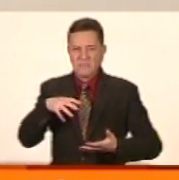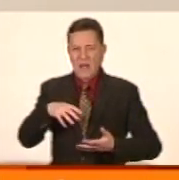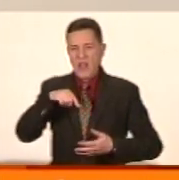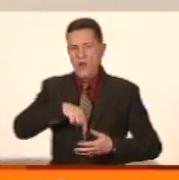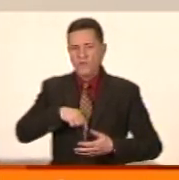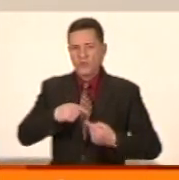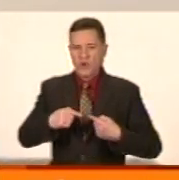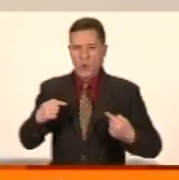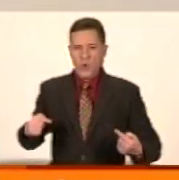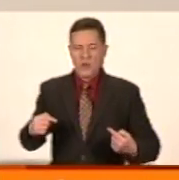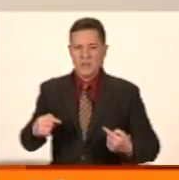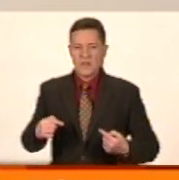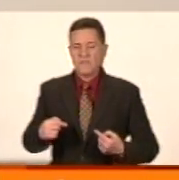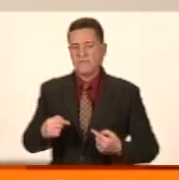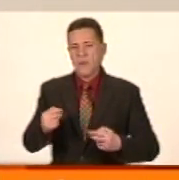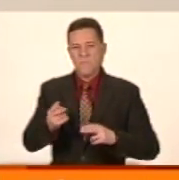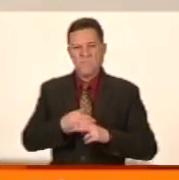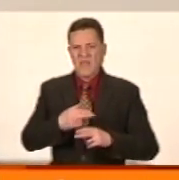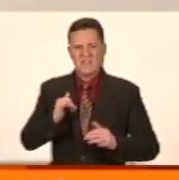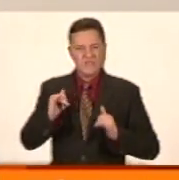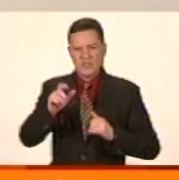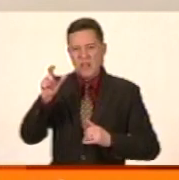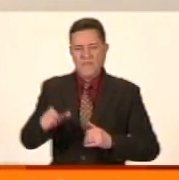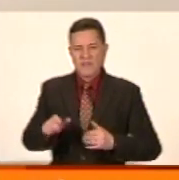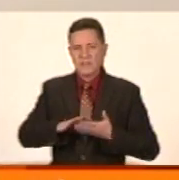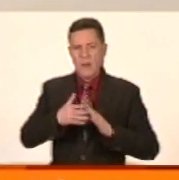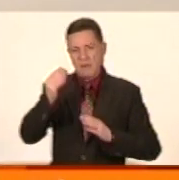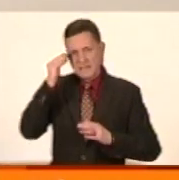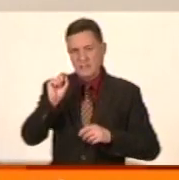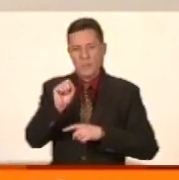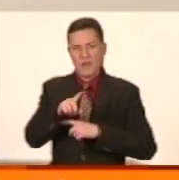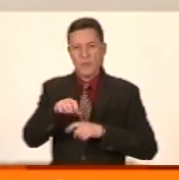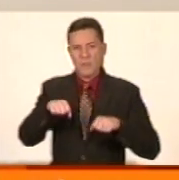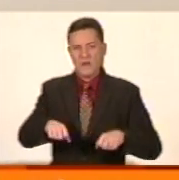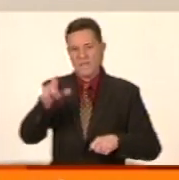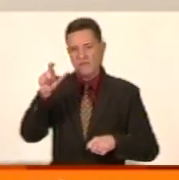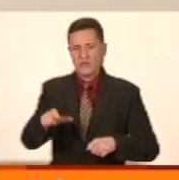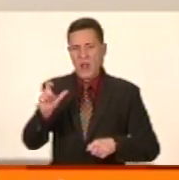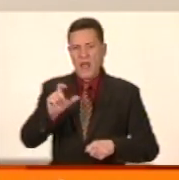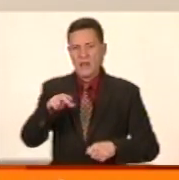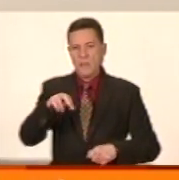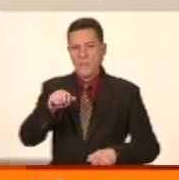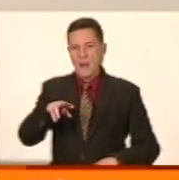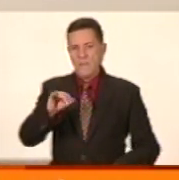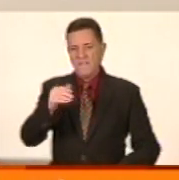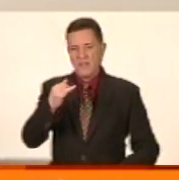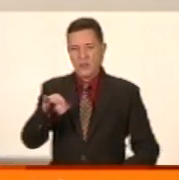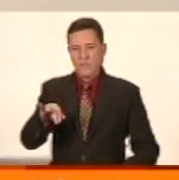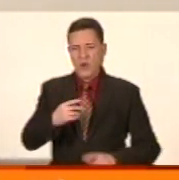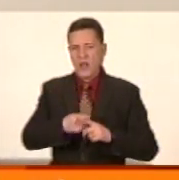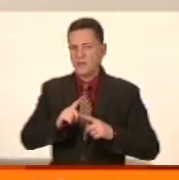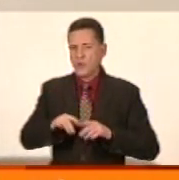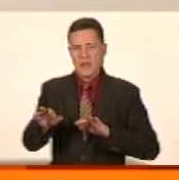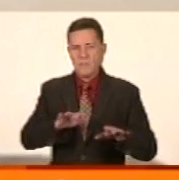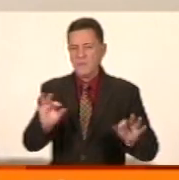органов. Бесчеловечная, мне кажется, позиция уполномоченного по правам человека в России Эллы Памфиловой, которая не